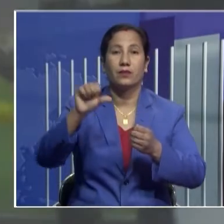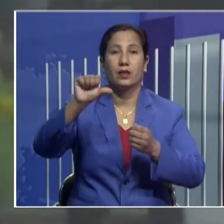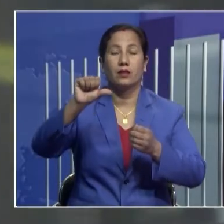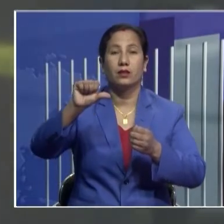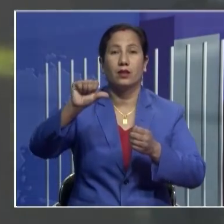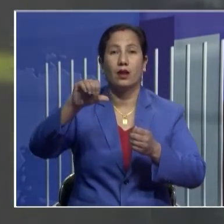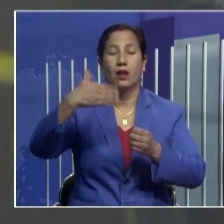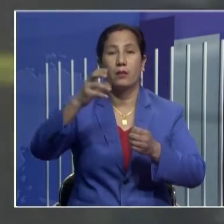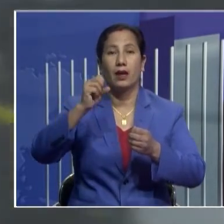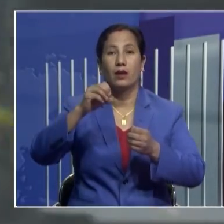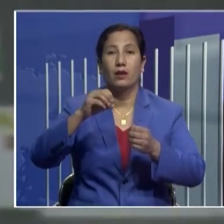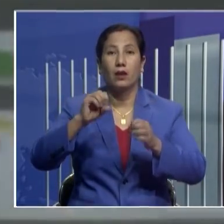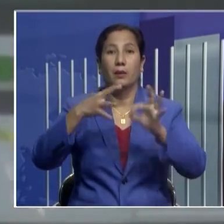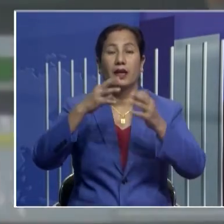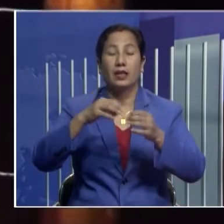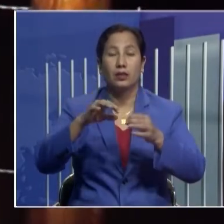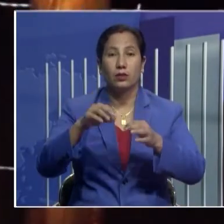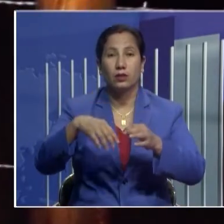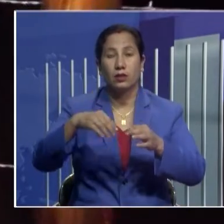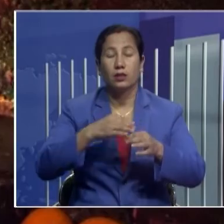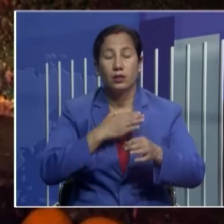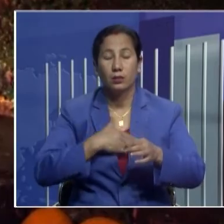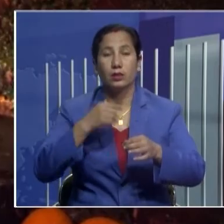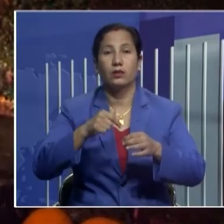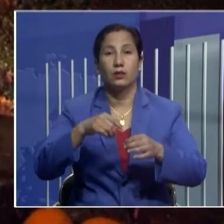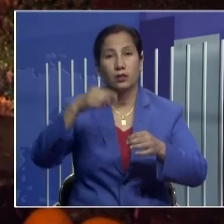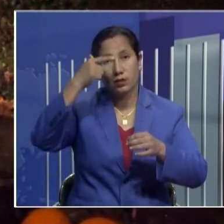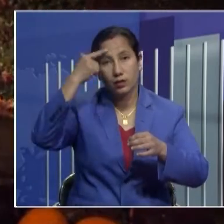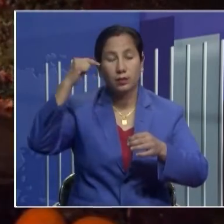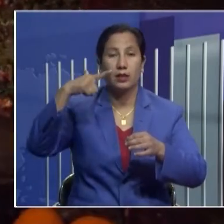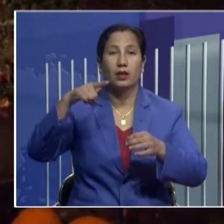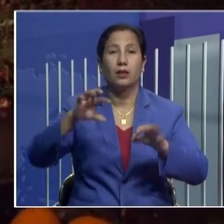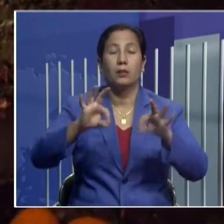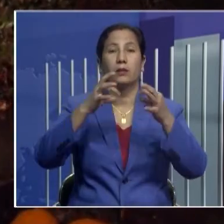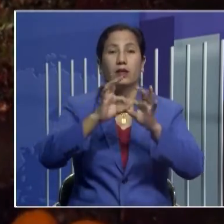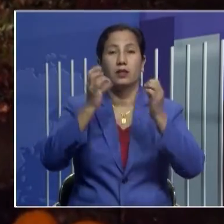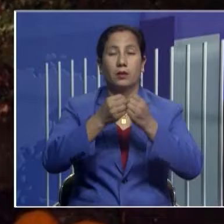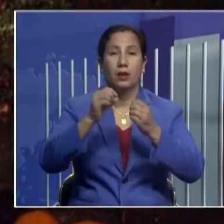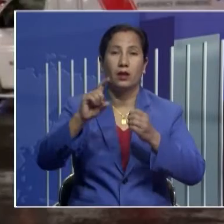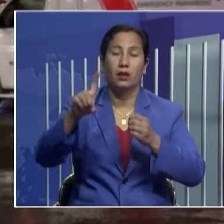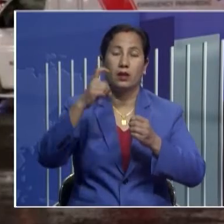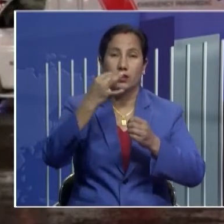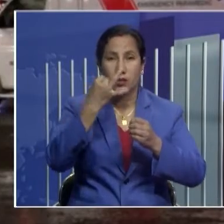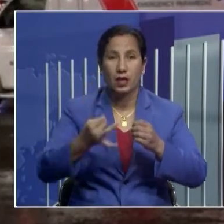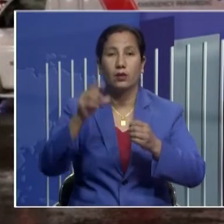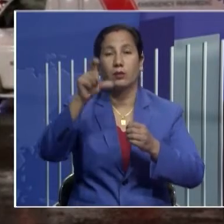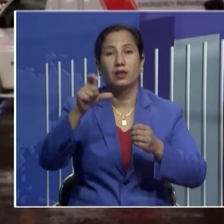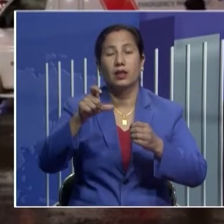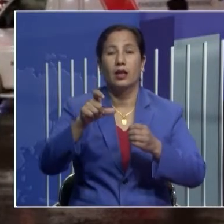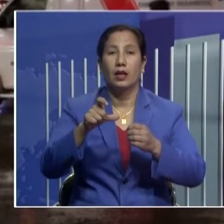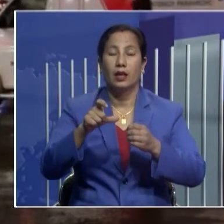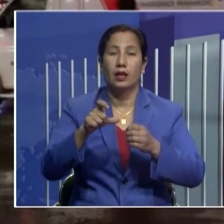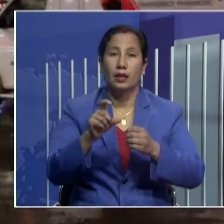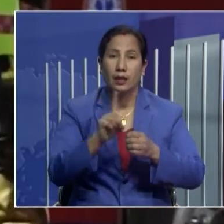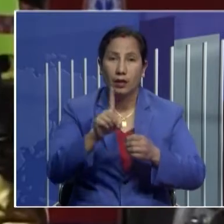कारण प्राकृतिक विपदको सामना गर्नुपरेको विज्ञहरूले बताएका छन्। प्रभावित क्षेत्रबाट हजारौँ व्यक्तिलाई सुरक्षित स्थानमा सारिएको